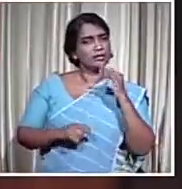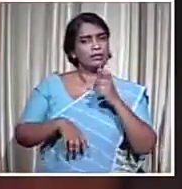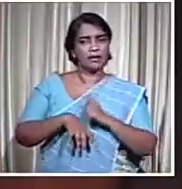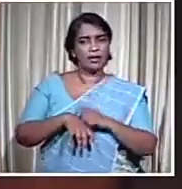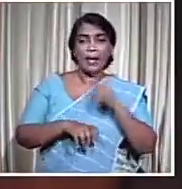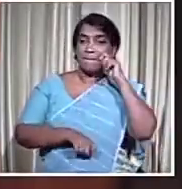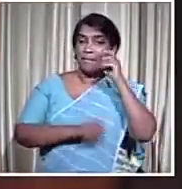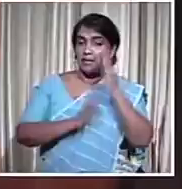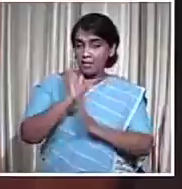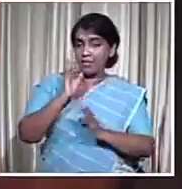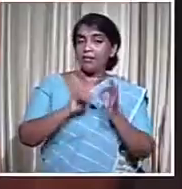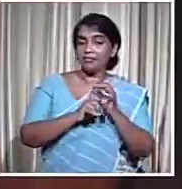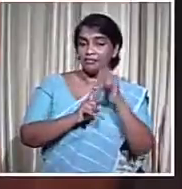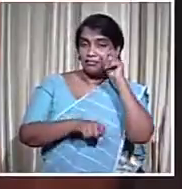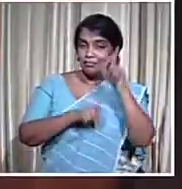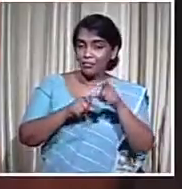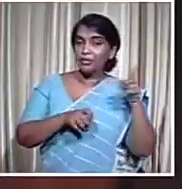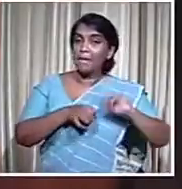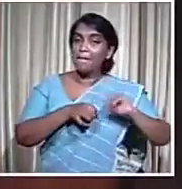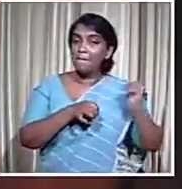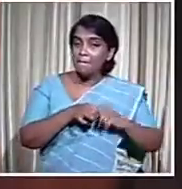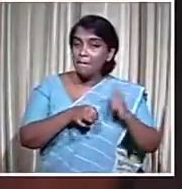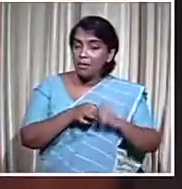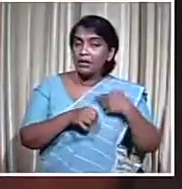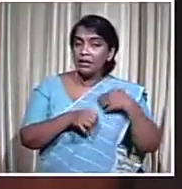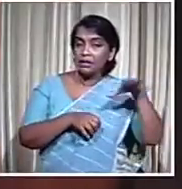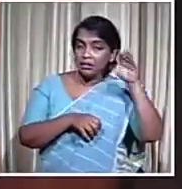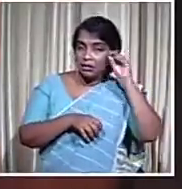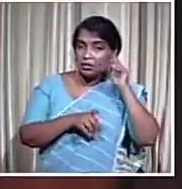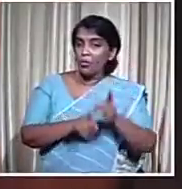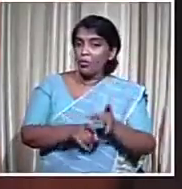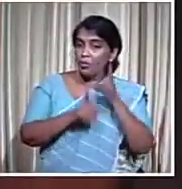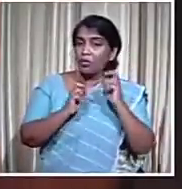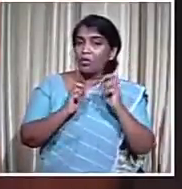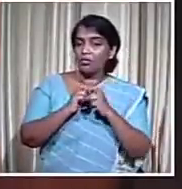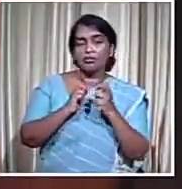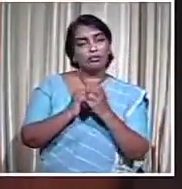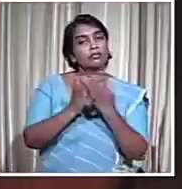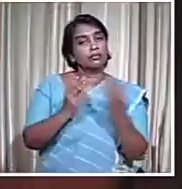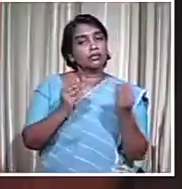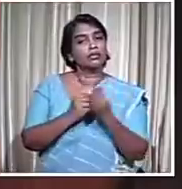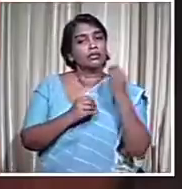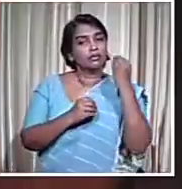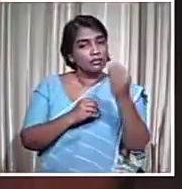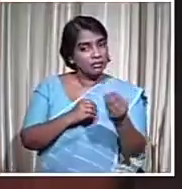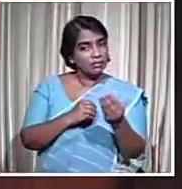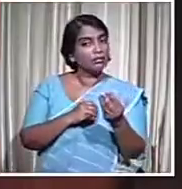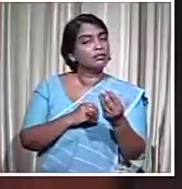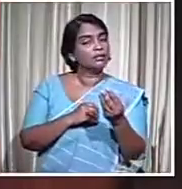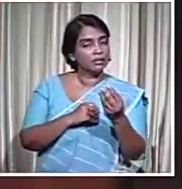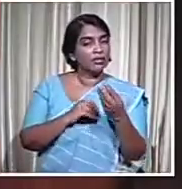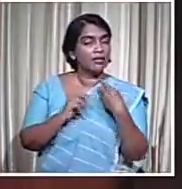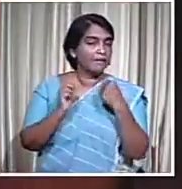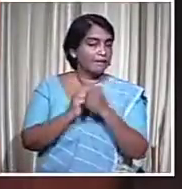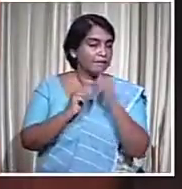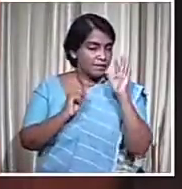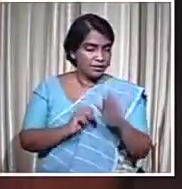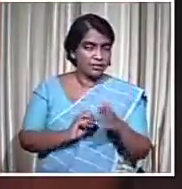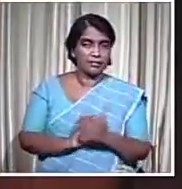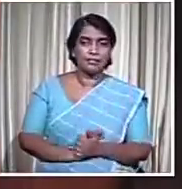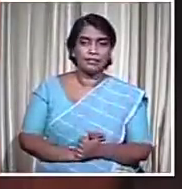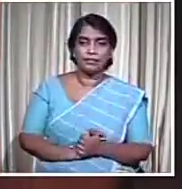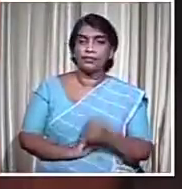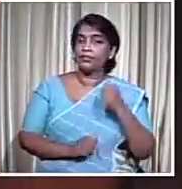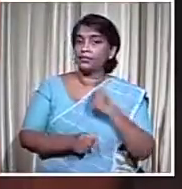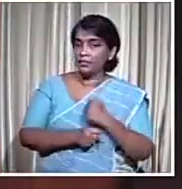மக்களின் பிரச்சனைகளை இனங்கண்டு அவற்றுக்கான தீர்வை பெற்றுக் கொடுப்பதில் நான் முனைப்புடன் செயலாற்றி வந்துள்ளேன். அரசாங்கம் அதிகாரிகள்